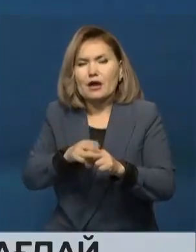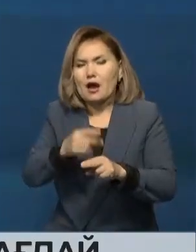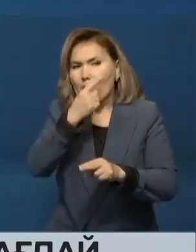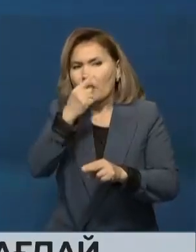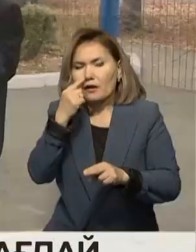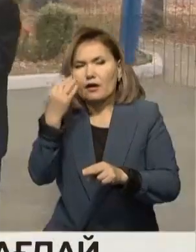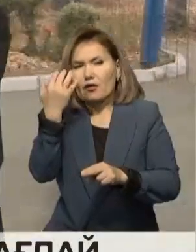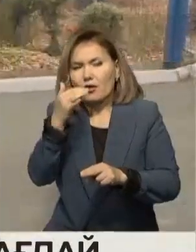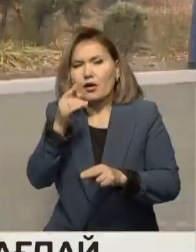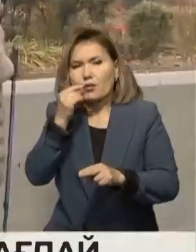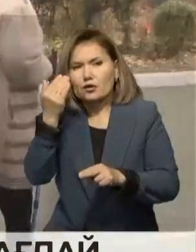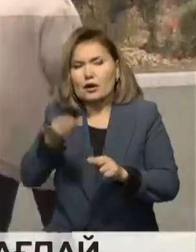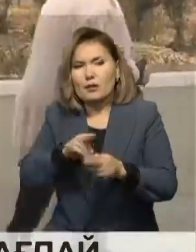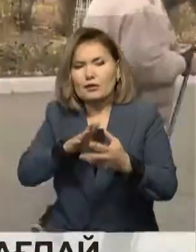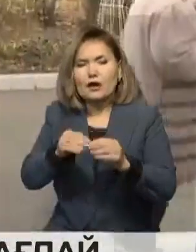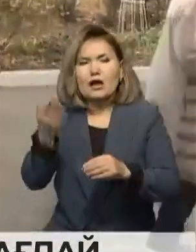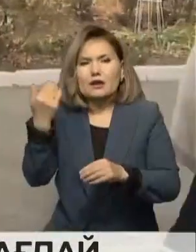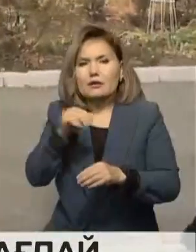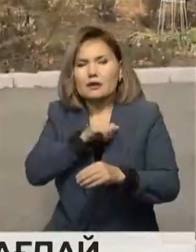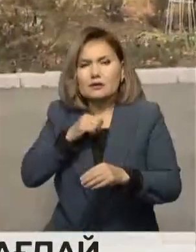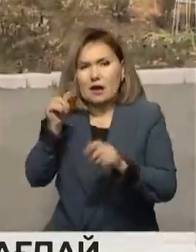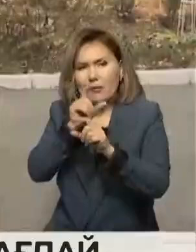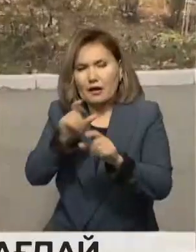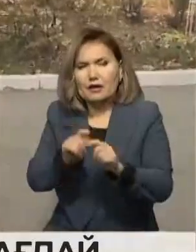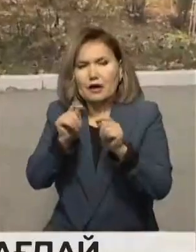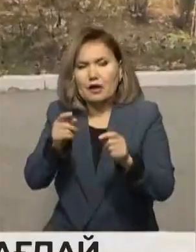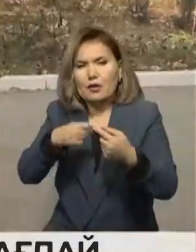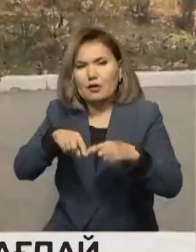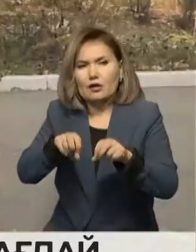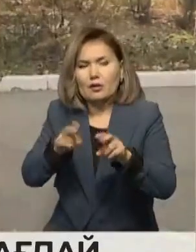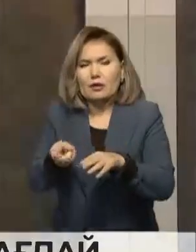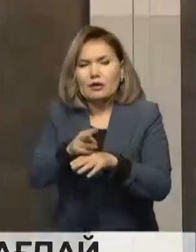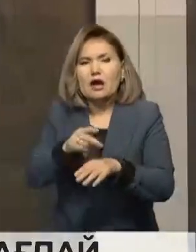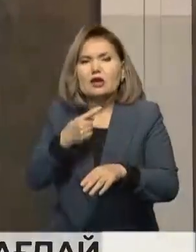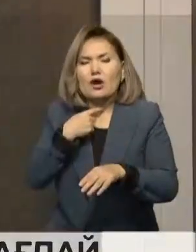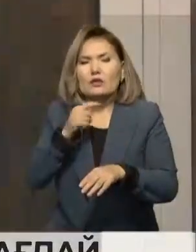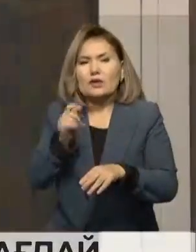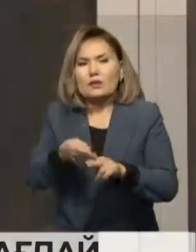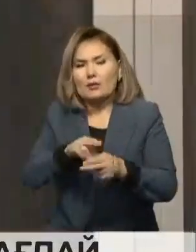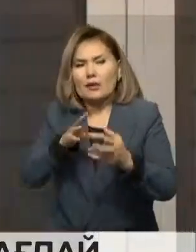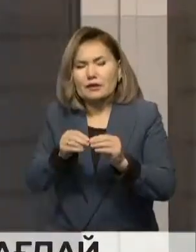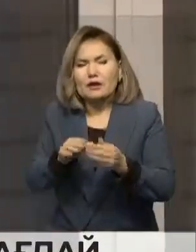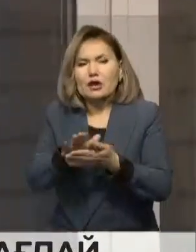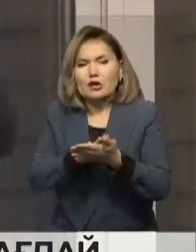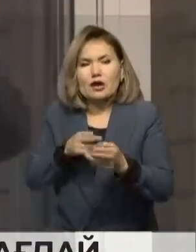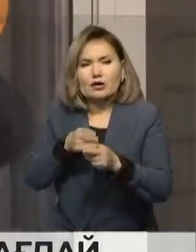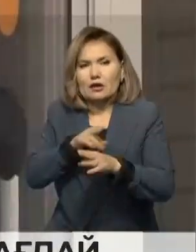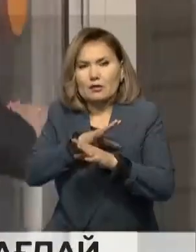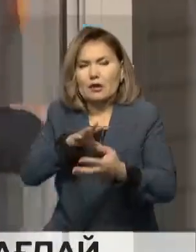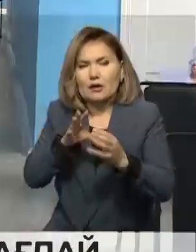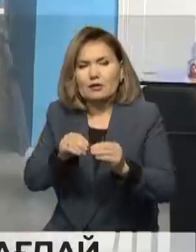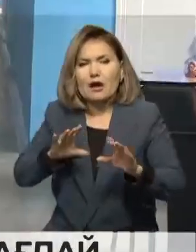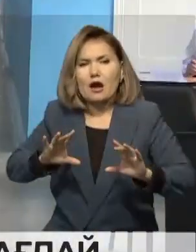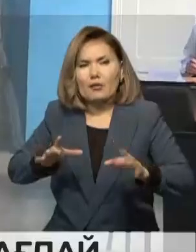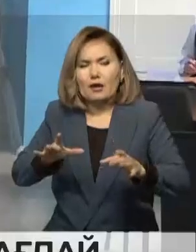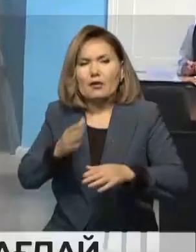көзі нашар көреді. Десе де, кезінде өз оқыған мектепте ашылған учаскеге келіп дауыс берді. Айтуынша, ешқандай кедергі болмаған.